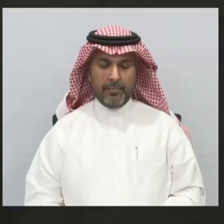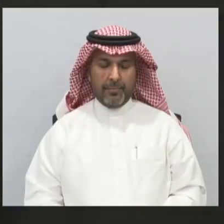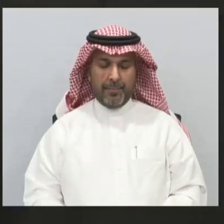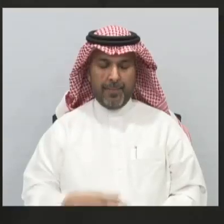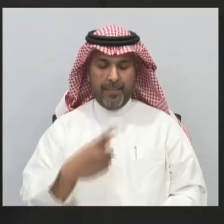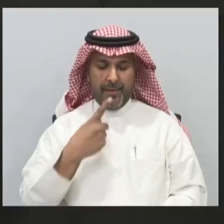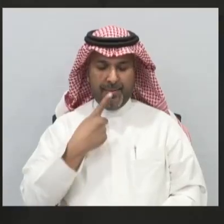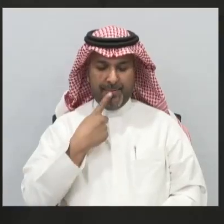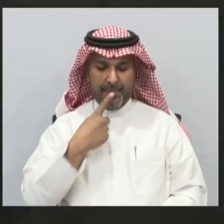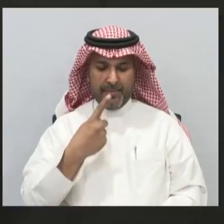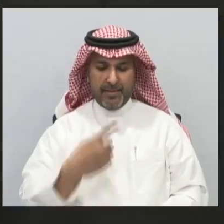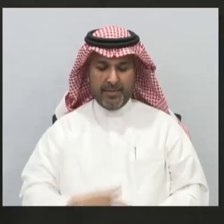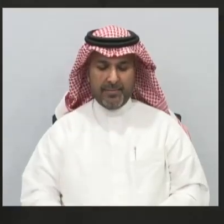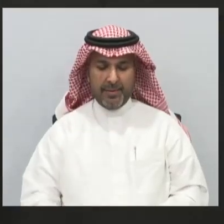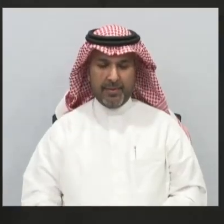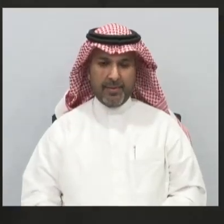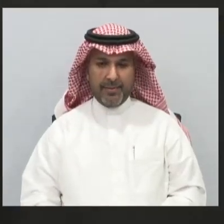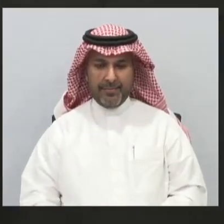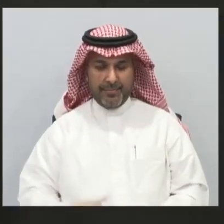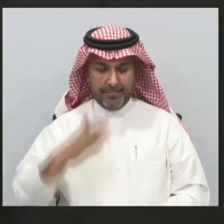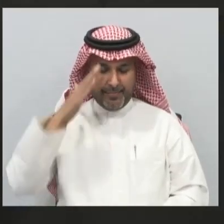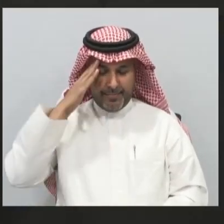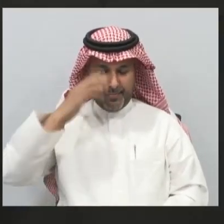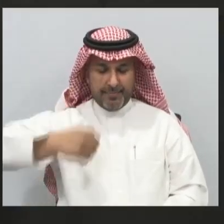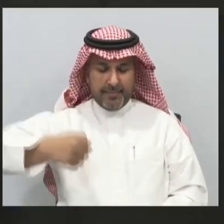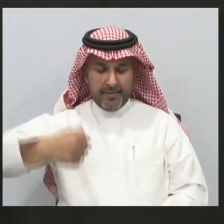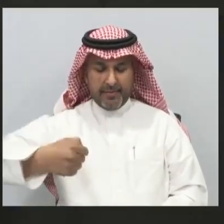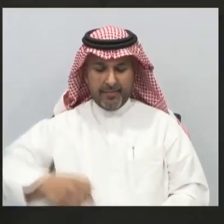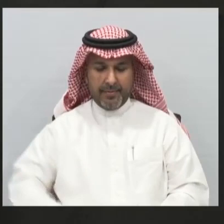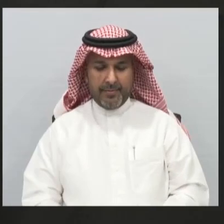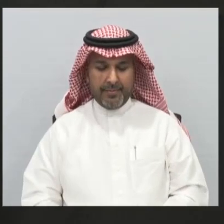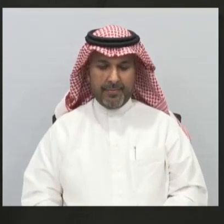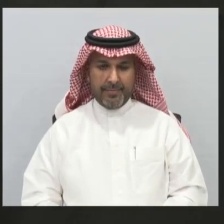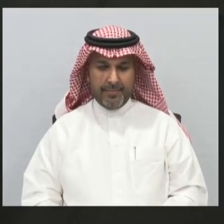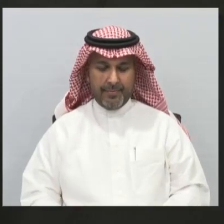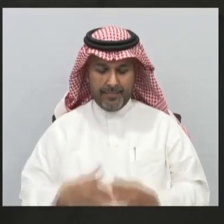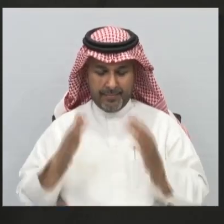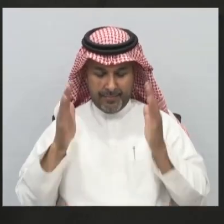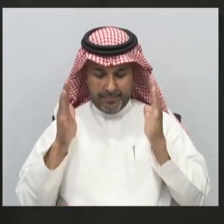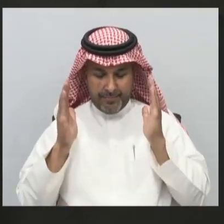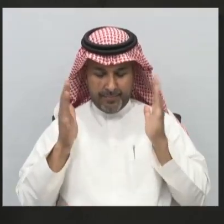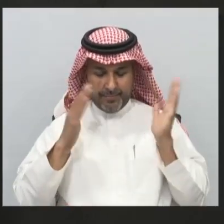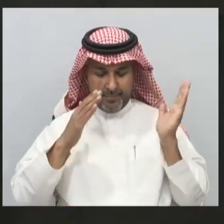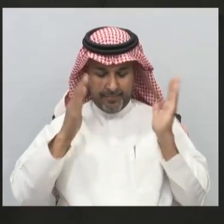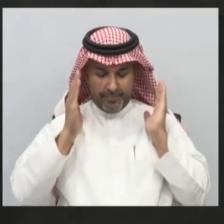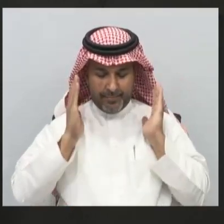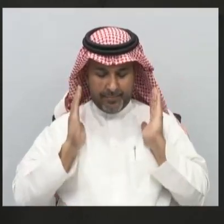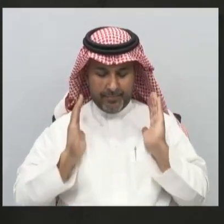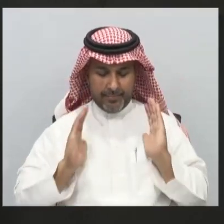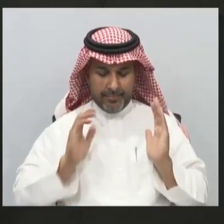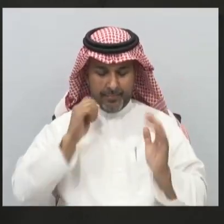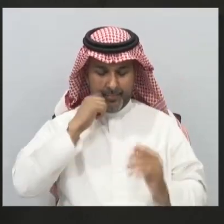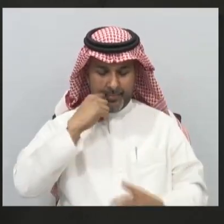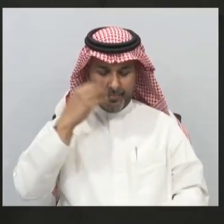بسم الله الرحمن الرحيم السلام عليكم ورحمه الله وبركاته ابنائنا الطلاب والطالبات اهلا ومرحبا بكم